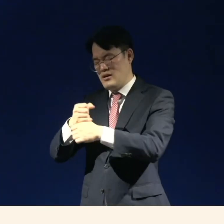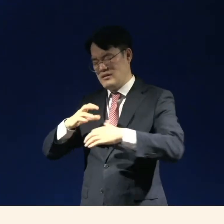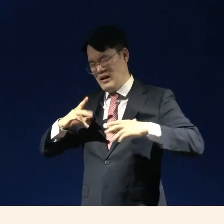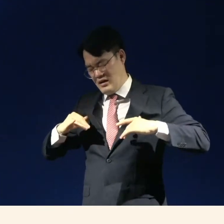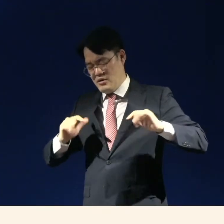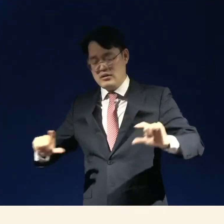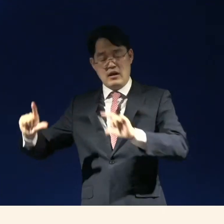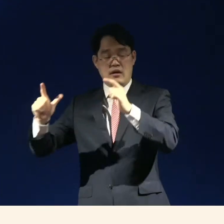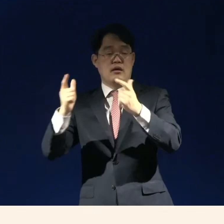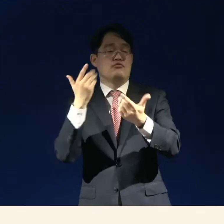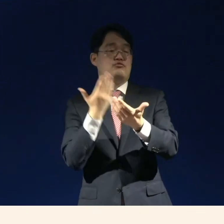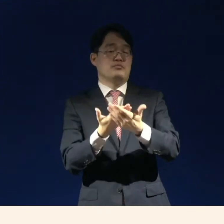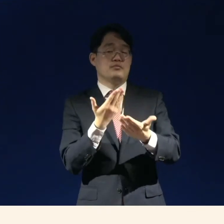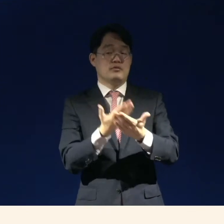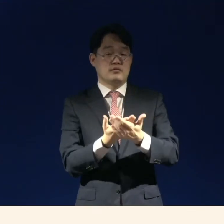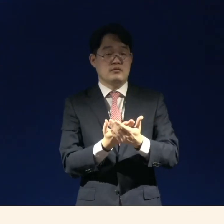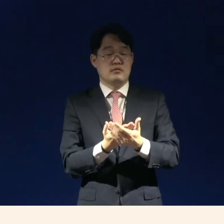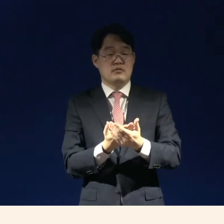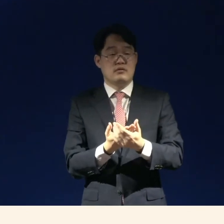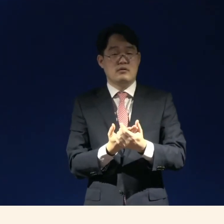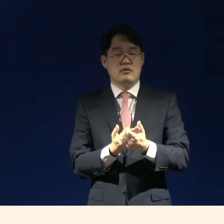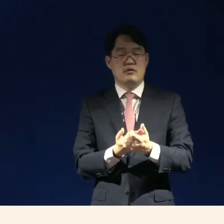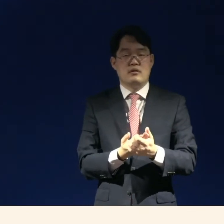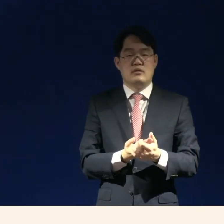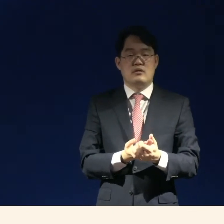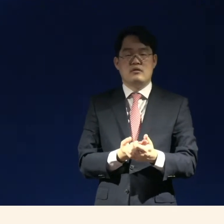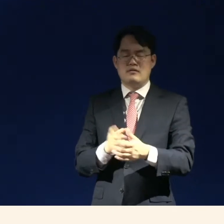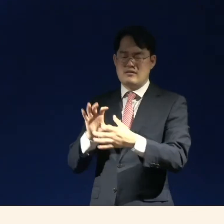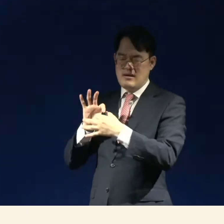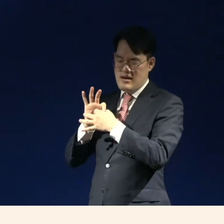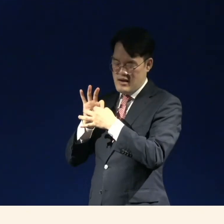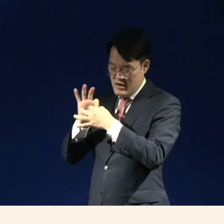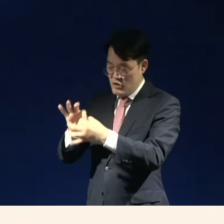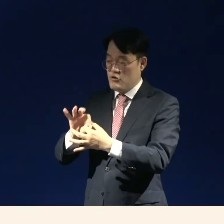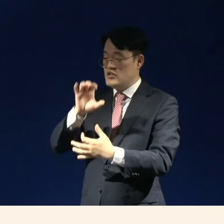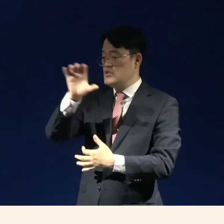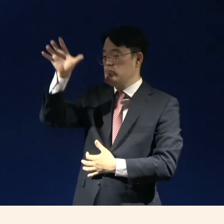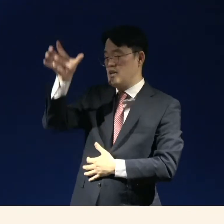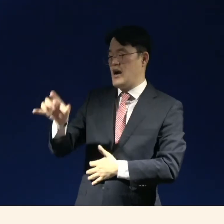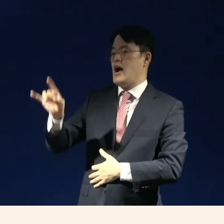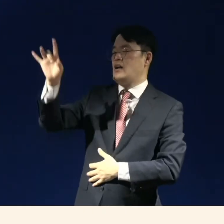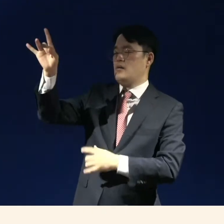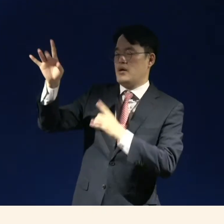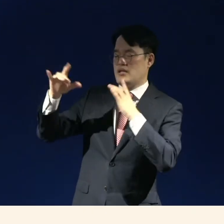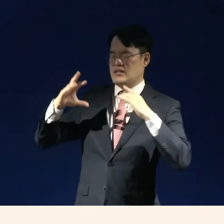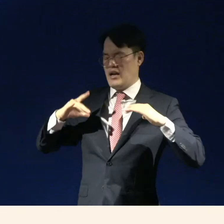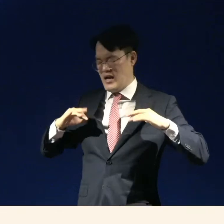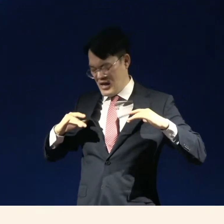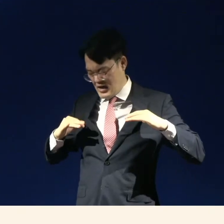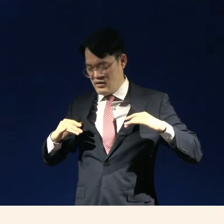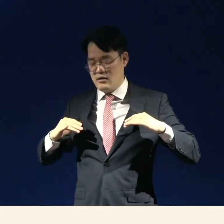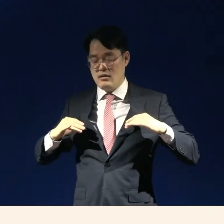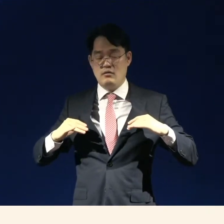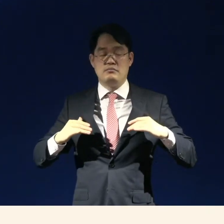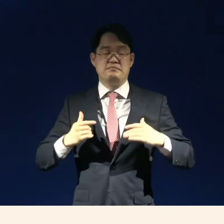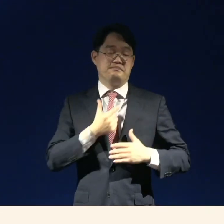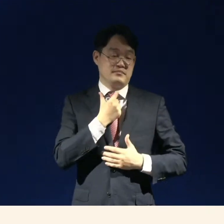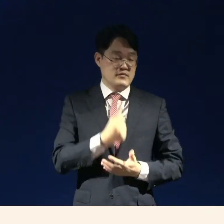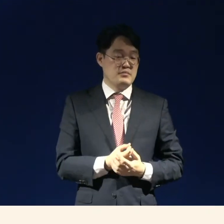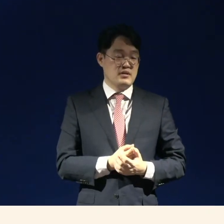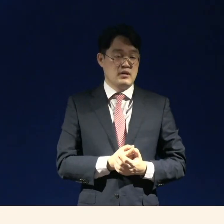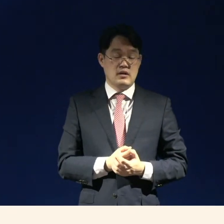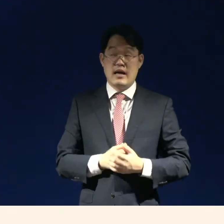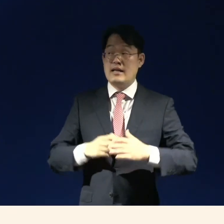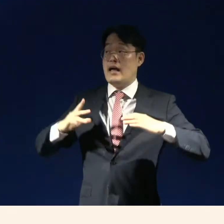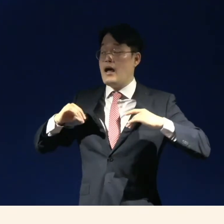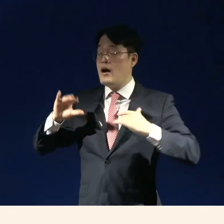아무리 자랑해도 모자라는 것이 십자가인 줄로 믿습니다. 그 십자가를 자랑할 때 그것이 나를 구원하신